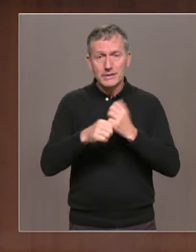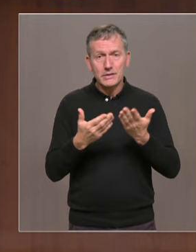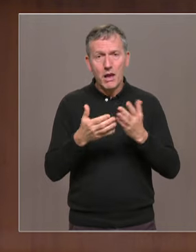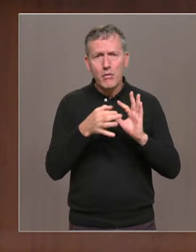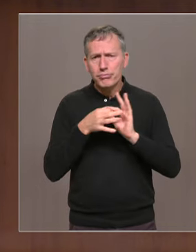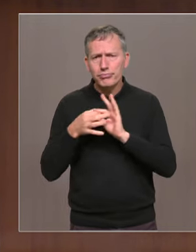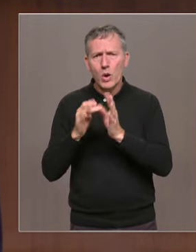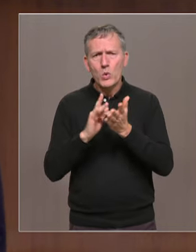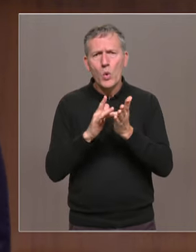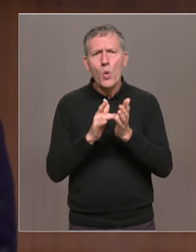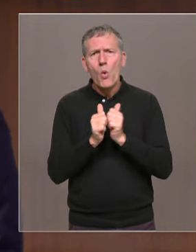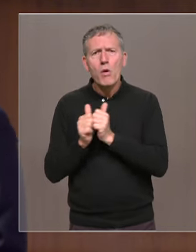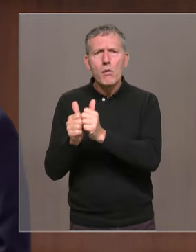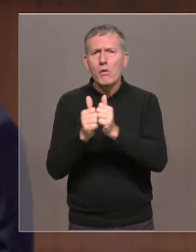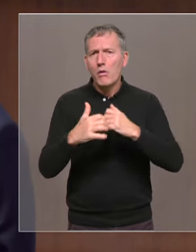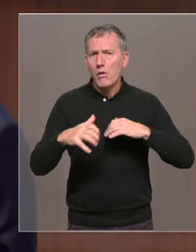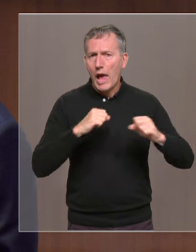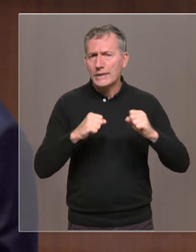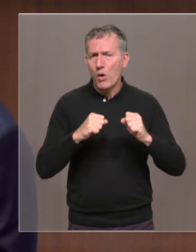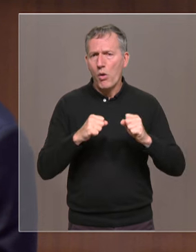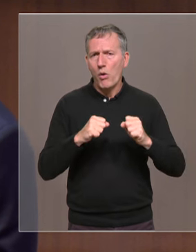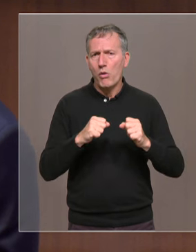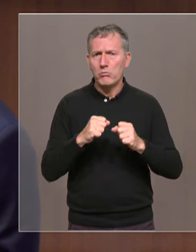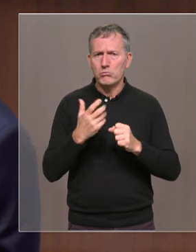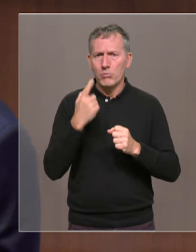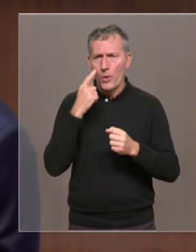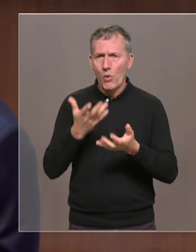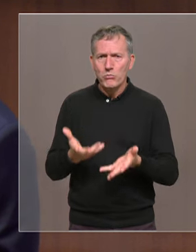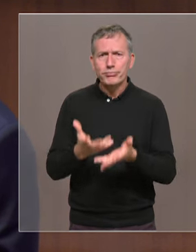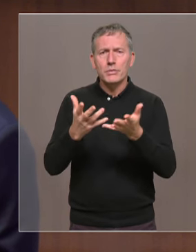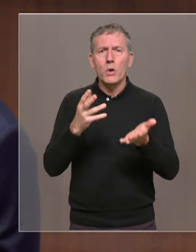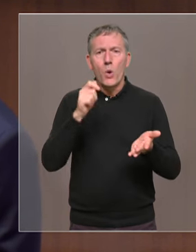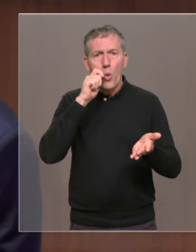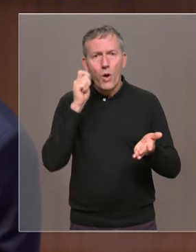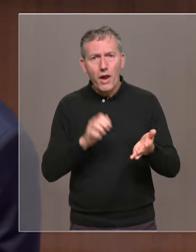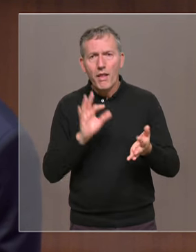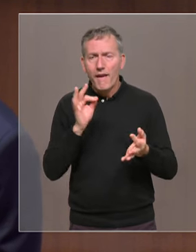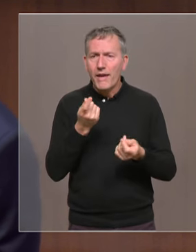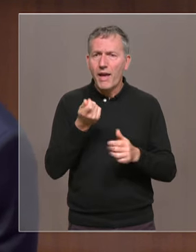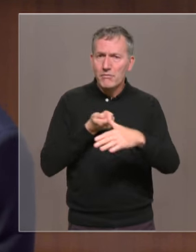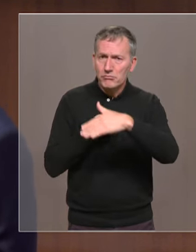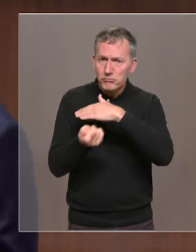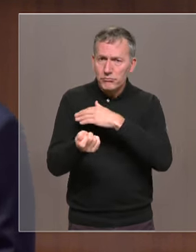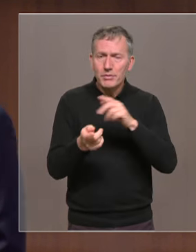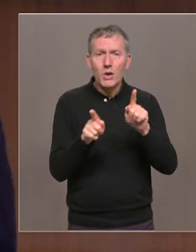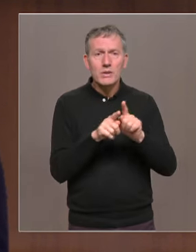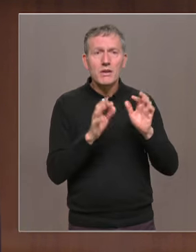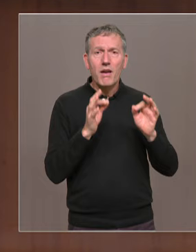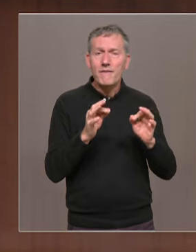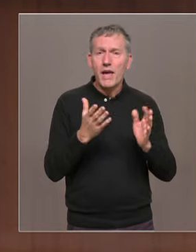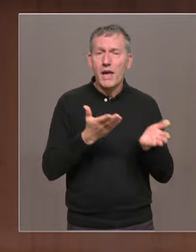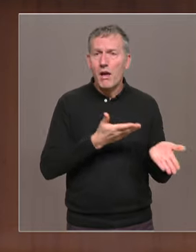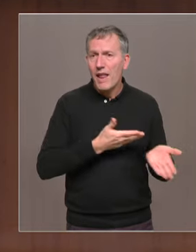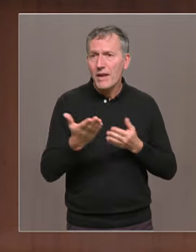entre alliés nos actions vis-à-vis de l'Ukraine, qu'elles soient d'ailleurs sur la question du financement ou sur la livraison